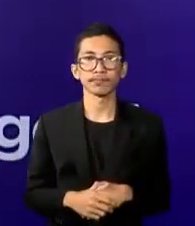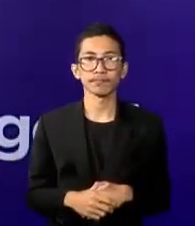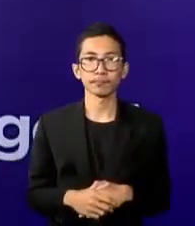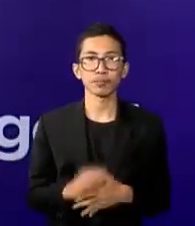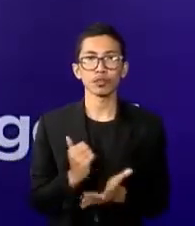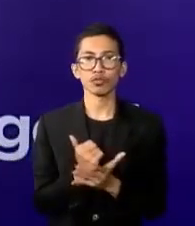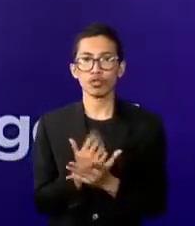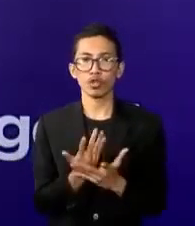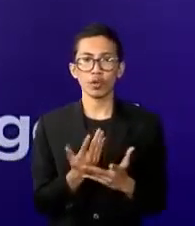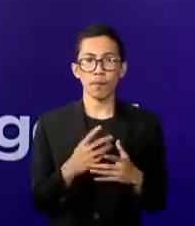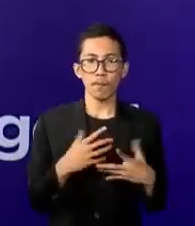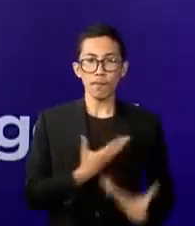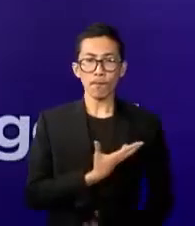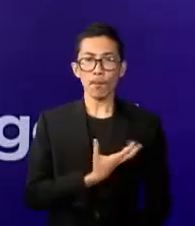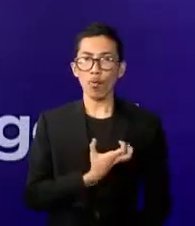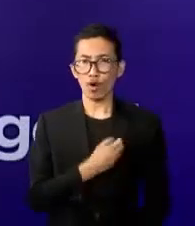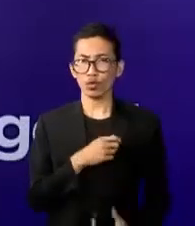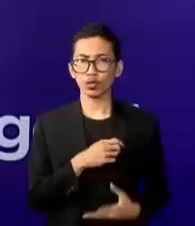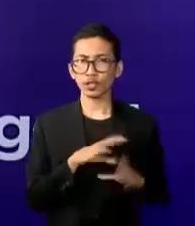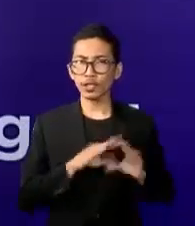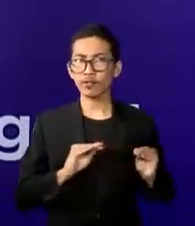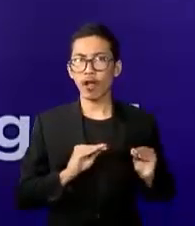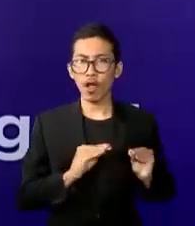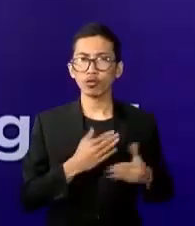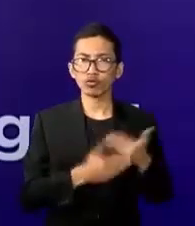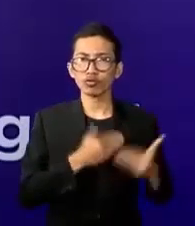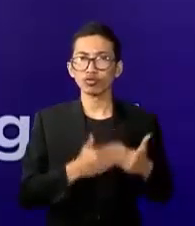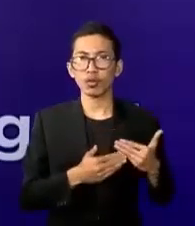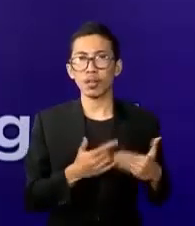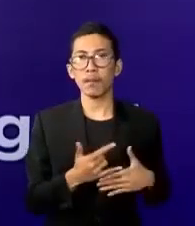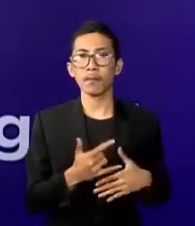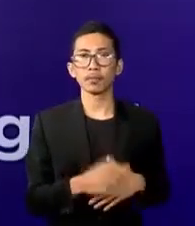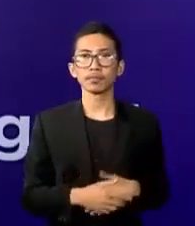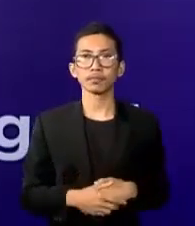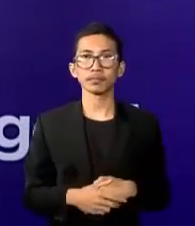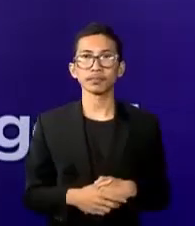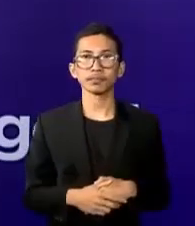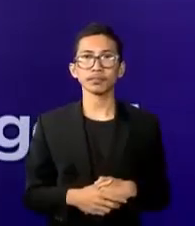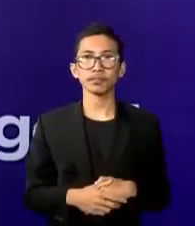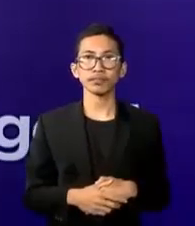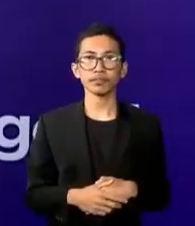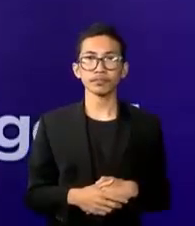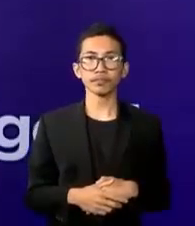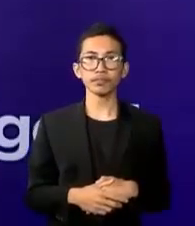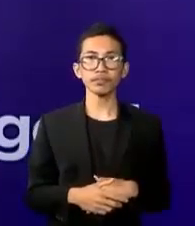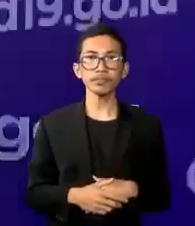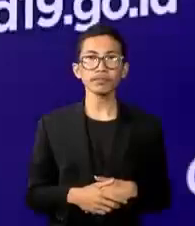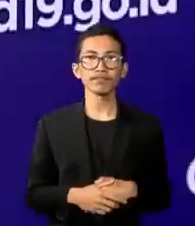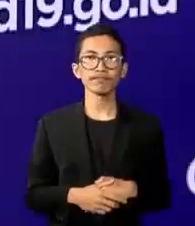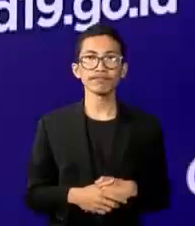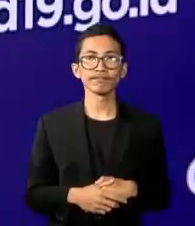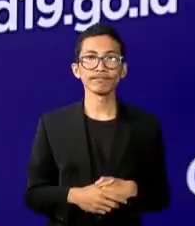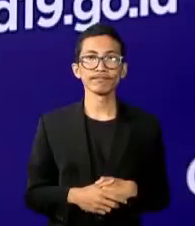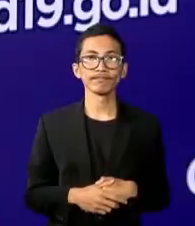supaya dia bisa kapasitas parunnya untuk menarik lebih baik jadi kalau nanti ada perburukan atau bagaimana dia sudah antisipasi saja Awal jadi